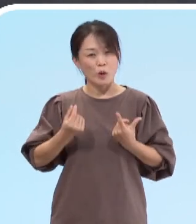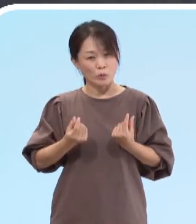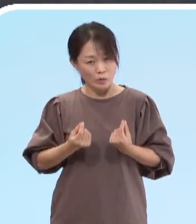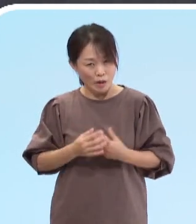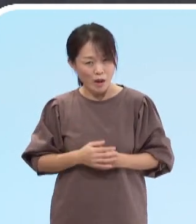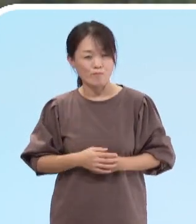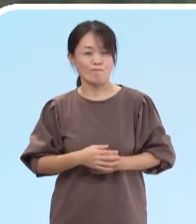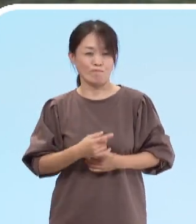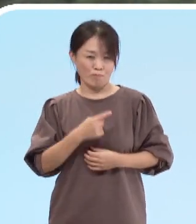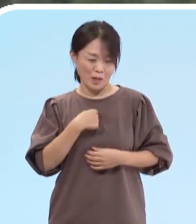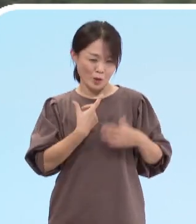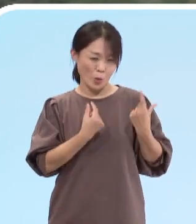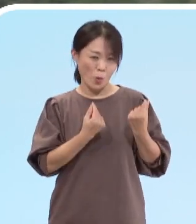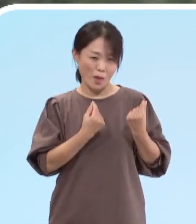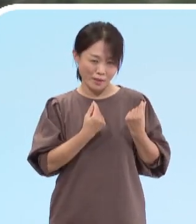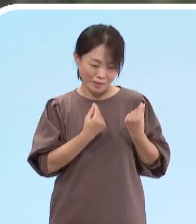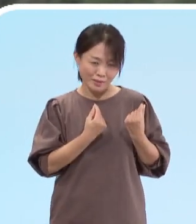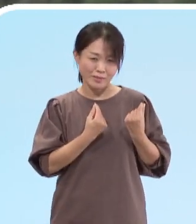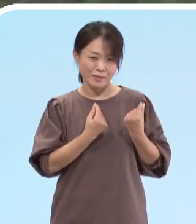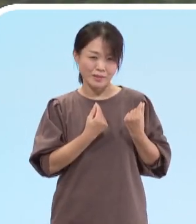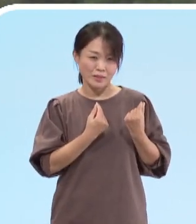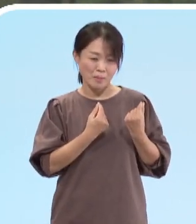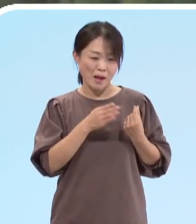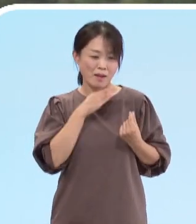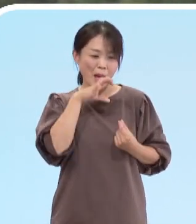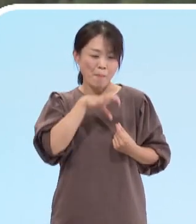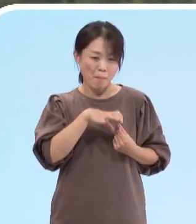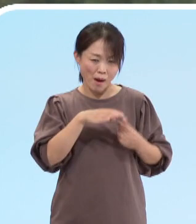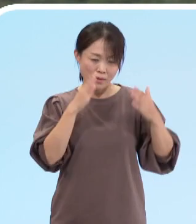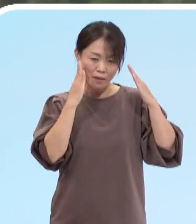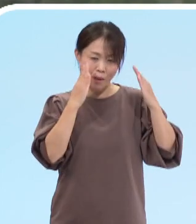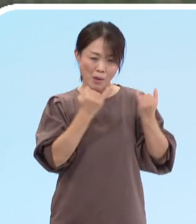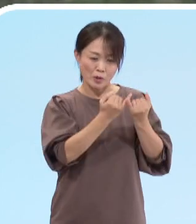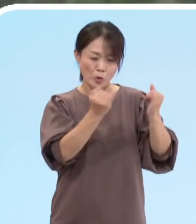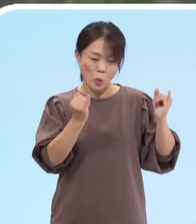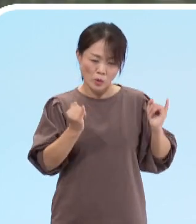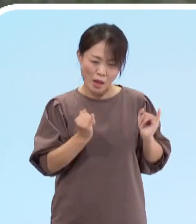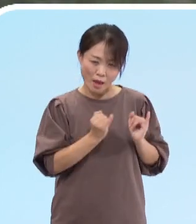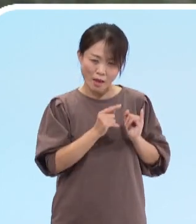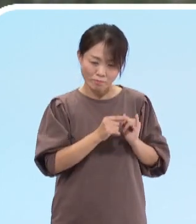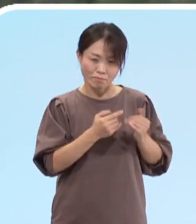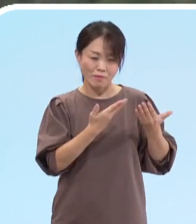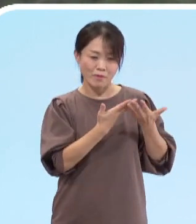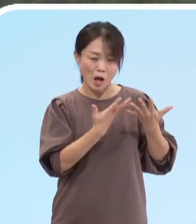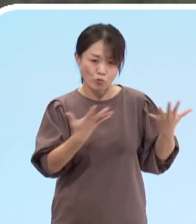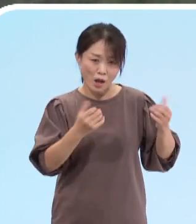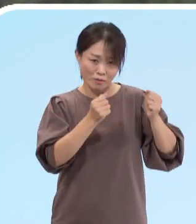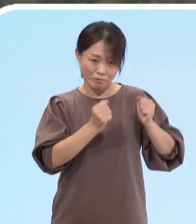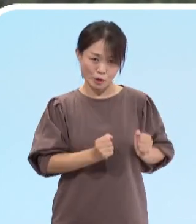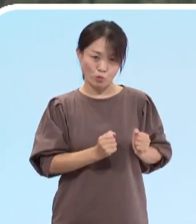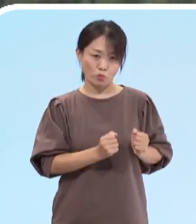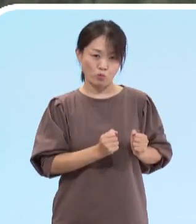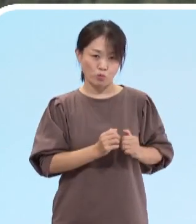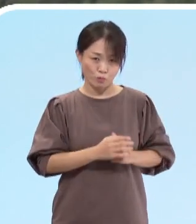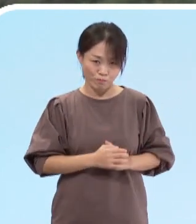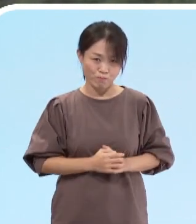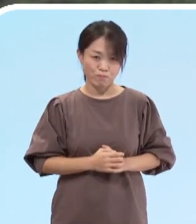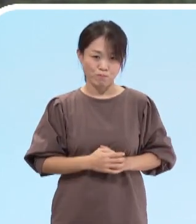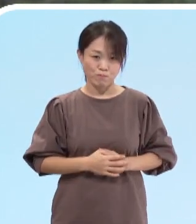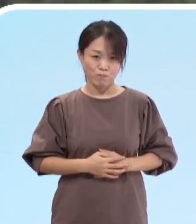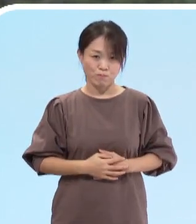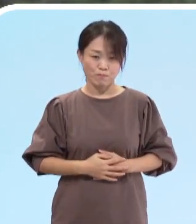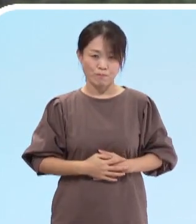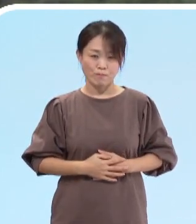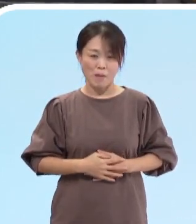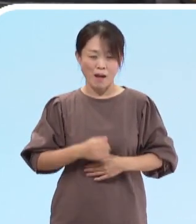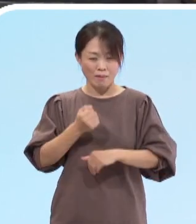うではないんですね。 私と同じようなこう立場で現場で活躍している女性職員ってたくさんいまして、 うん、は